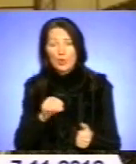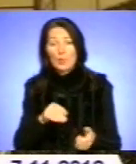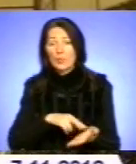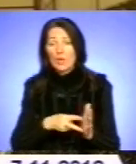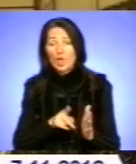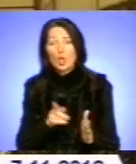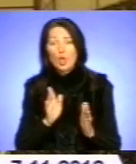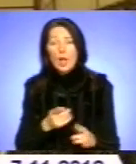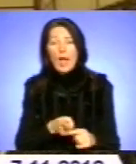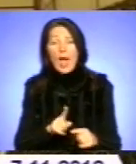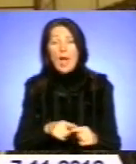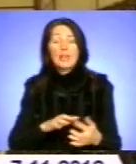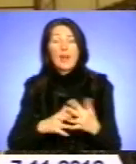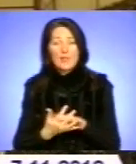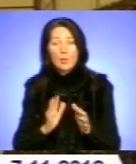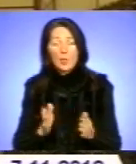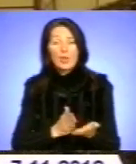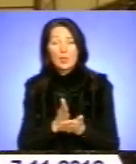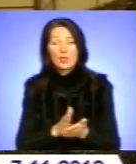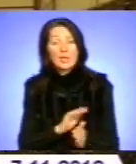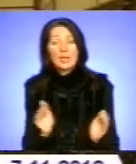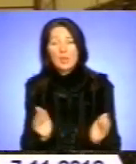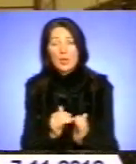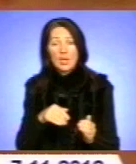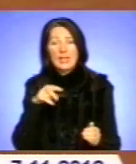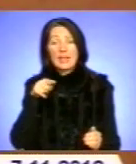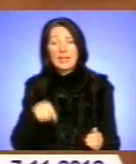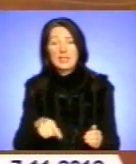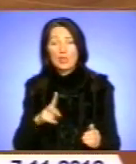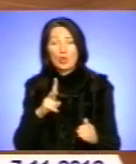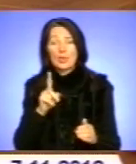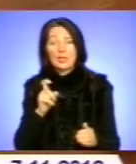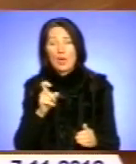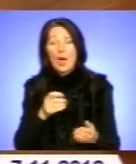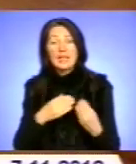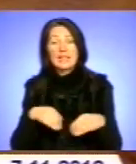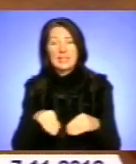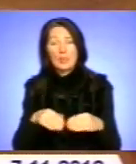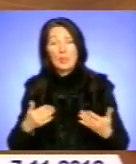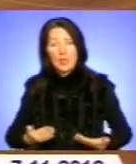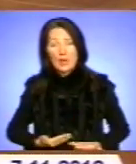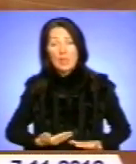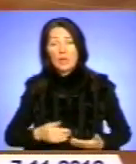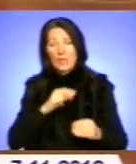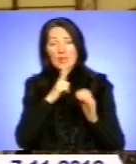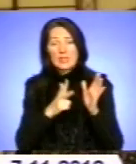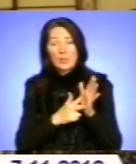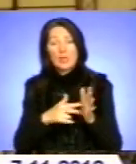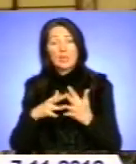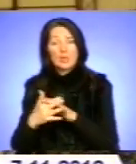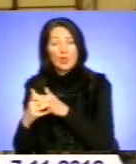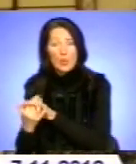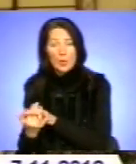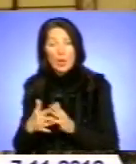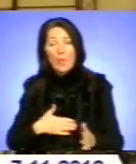буде обслуговувати не менше 1100 сімей, проживаючих в 18 населених пунктах. Моє